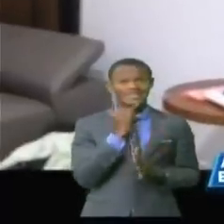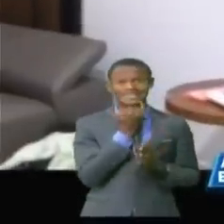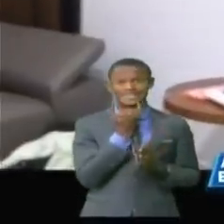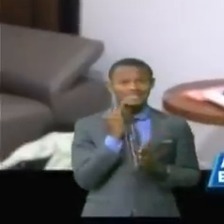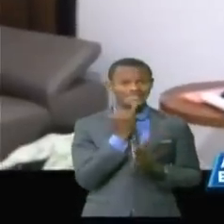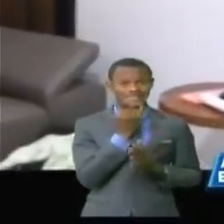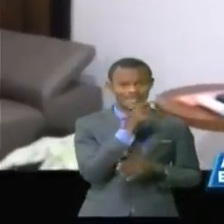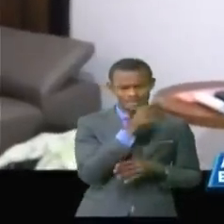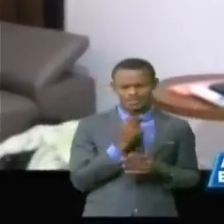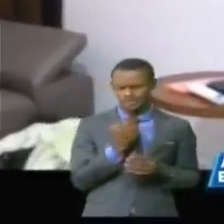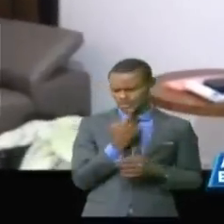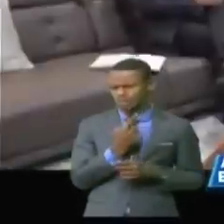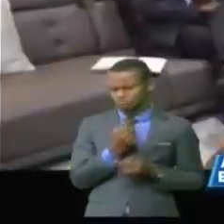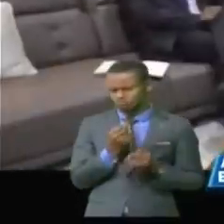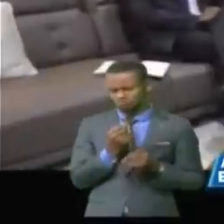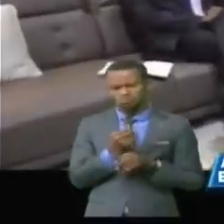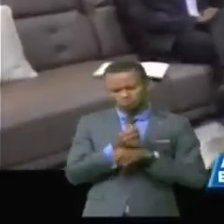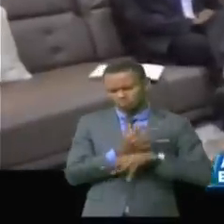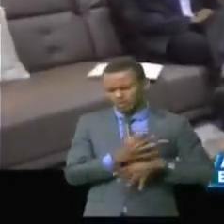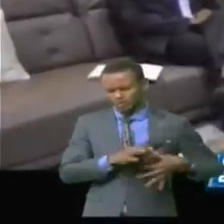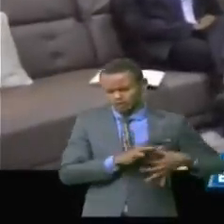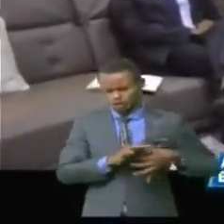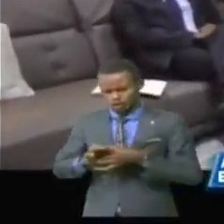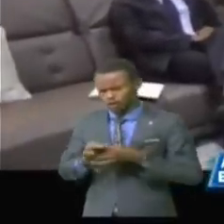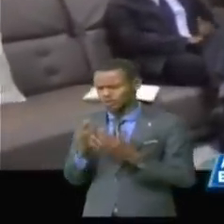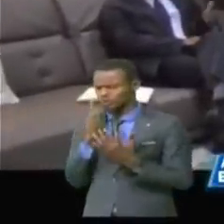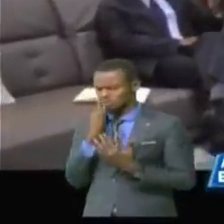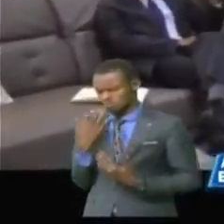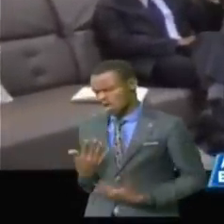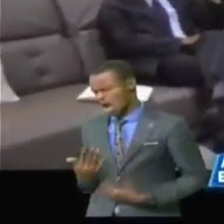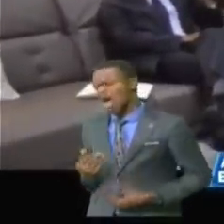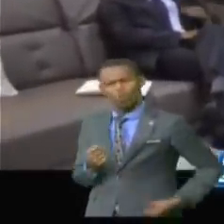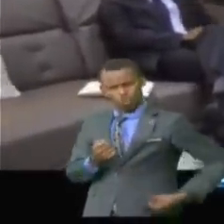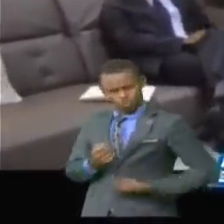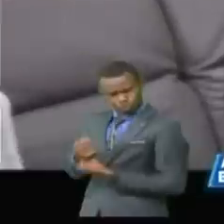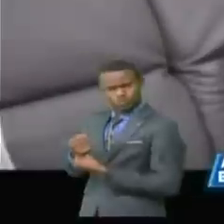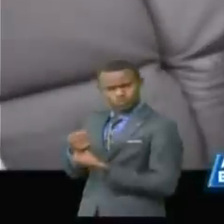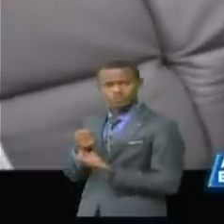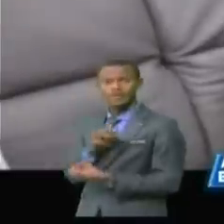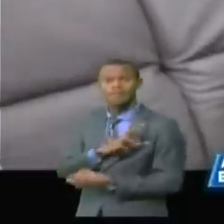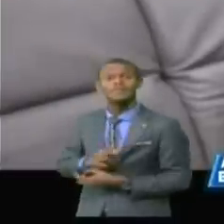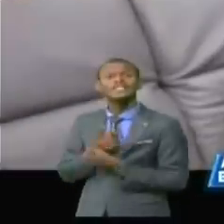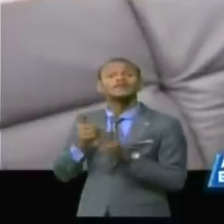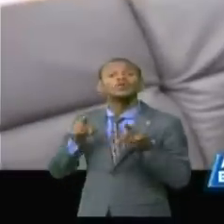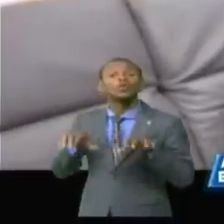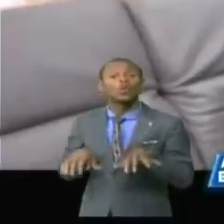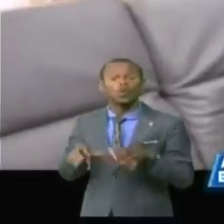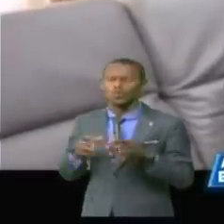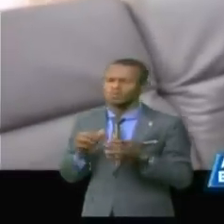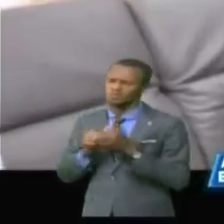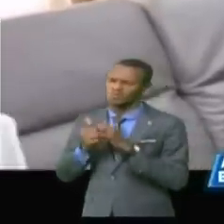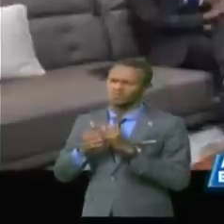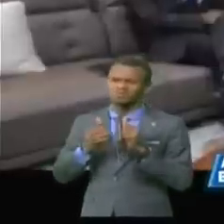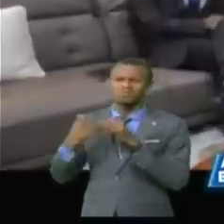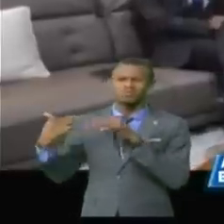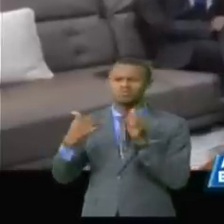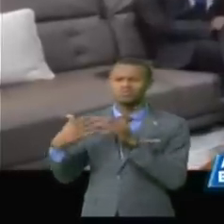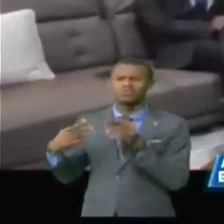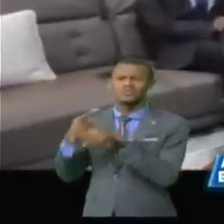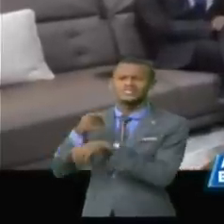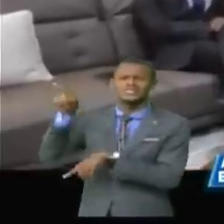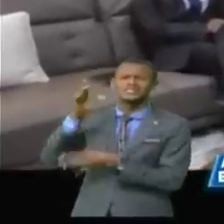Congo face à la crise sécuritaire dont elle est victime dans sa partie est. Reçu par le vice-premier